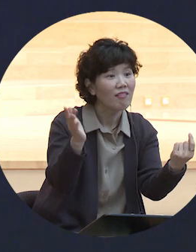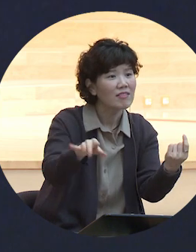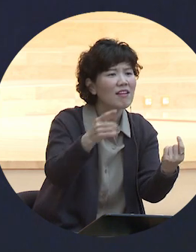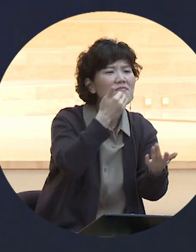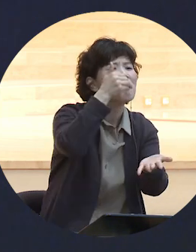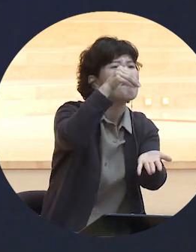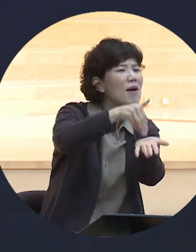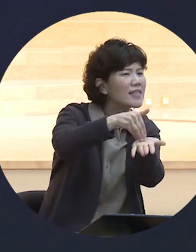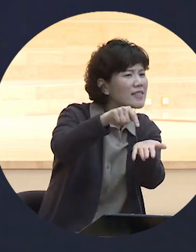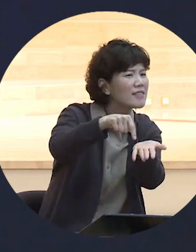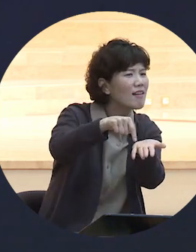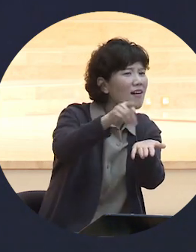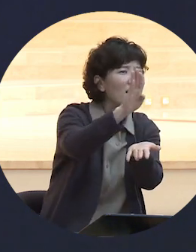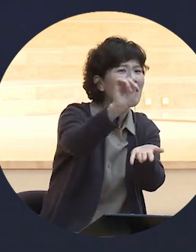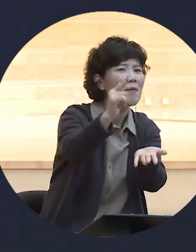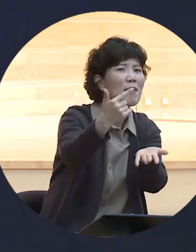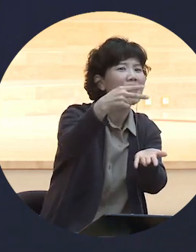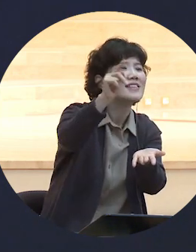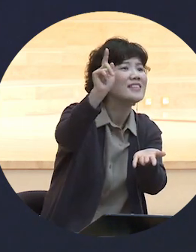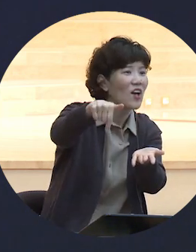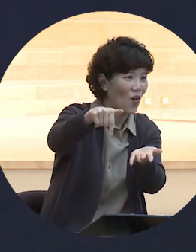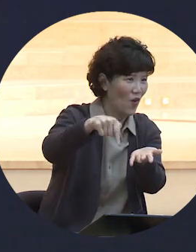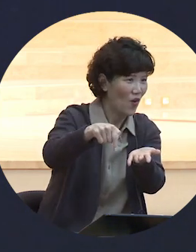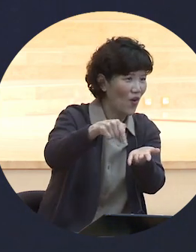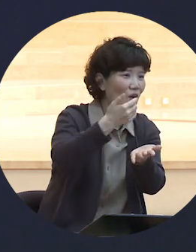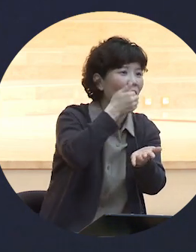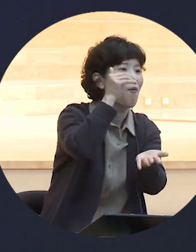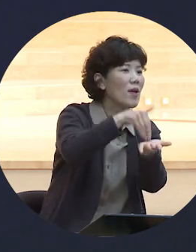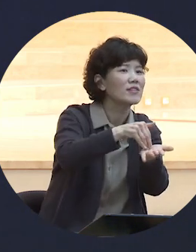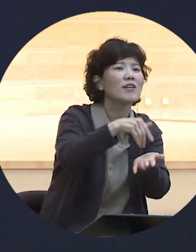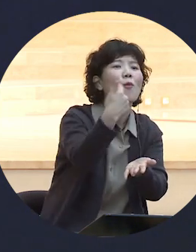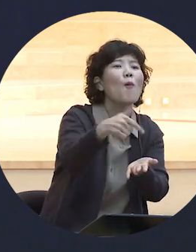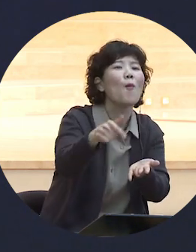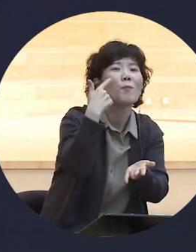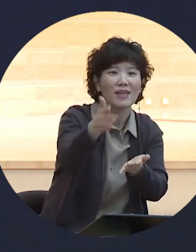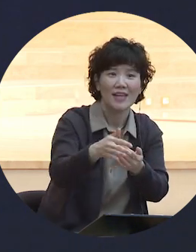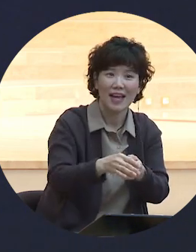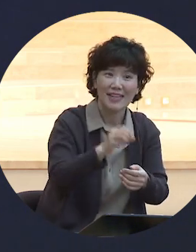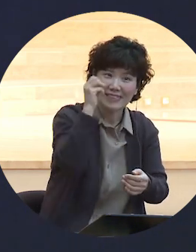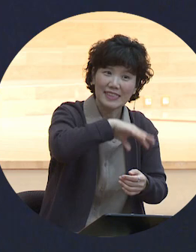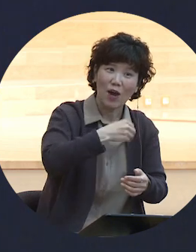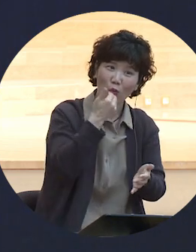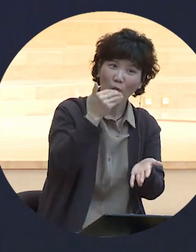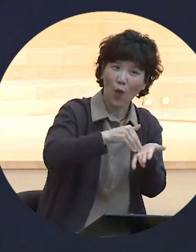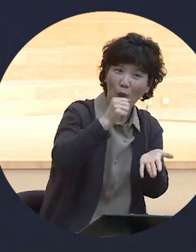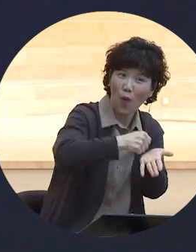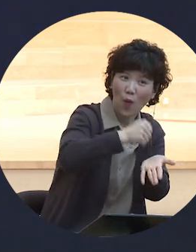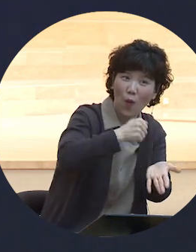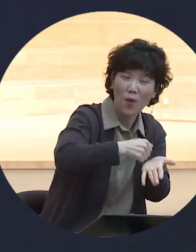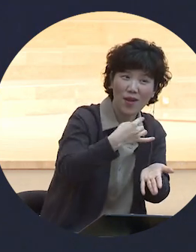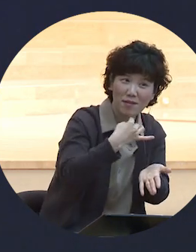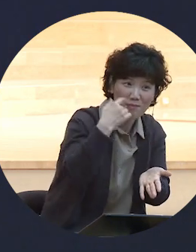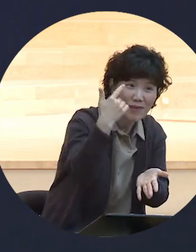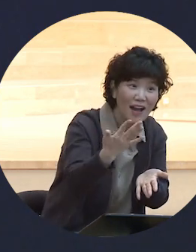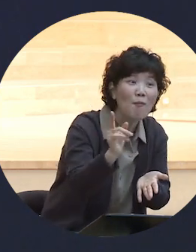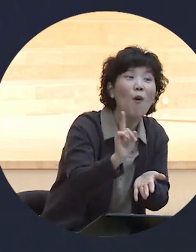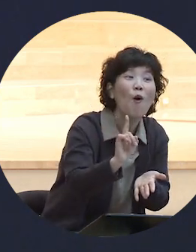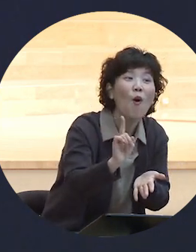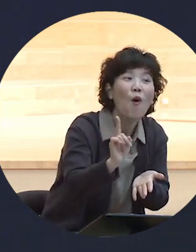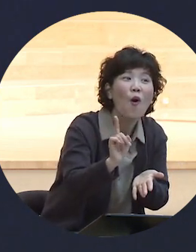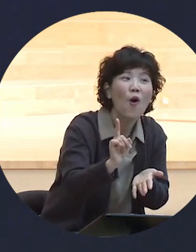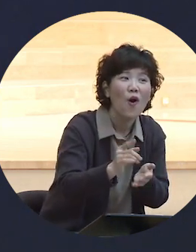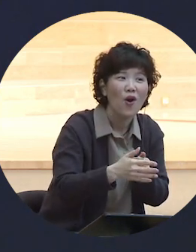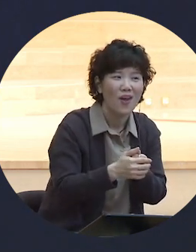반석이 뭐냐는 거죠. 그냥 돌덩이를 얘기하는 건가? 뭐냐는 거죠.